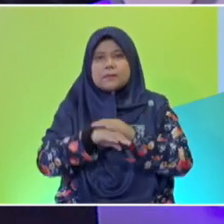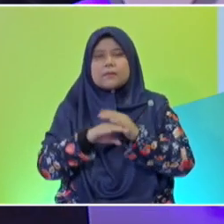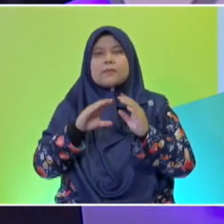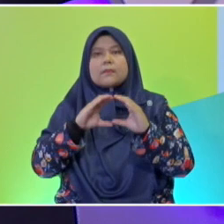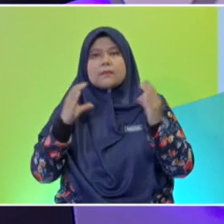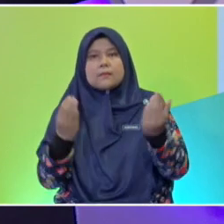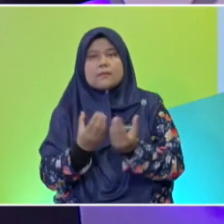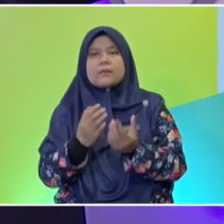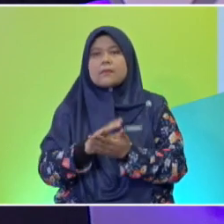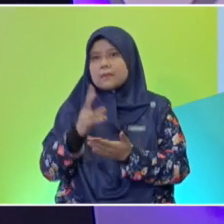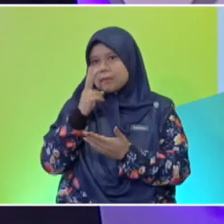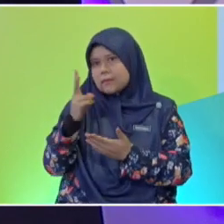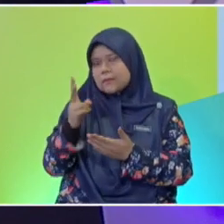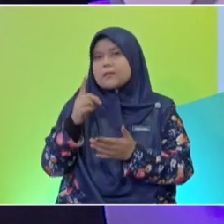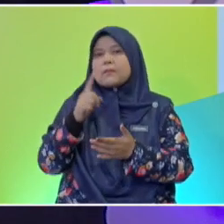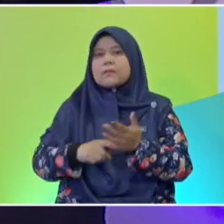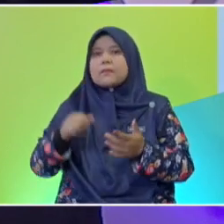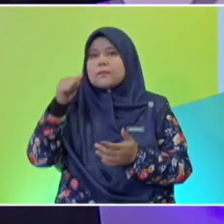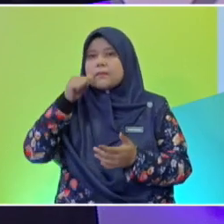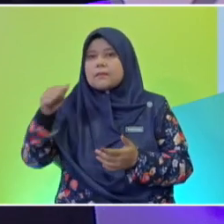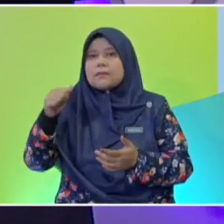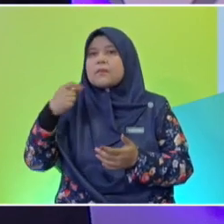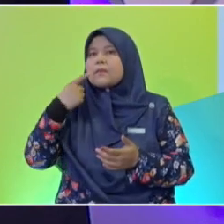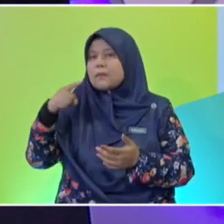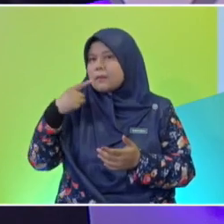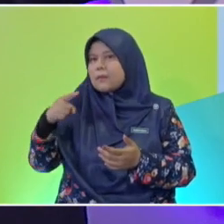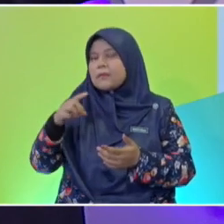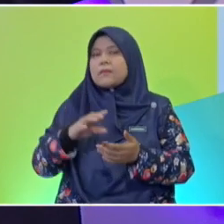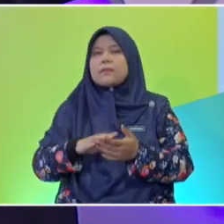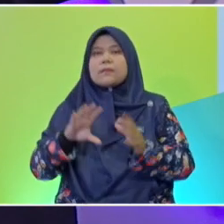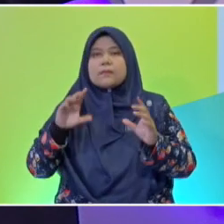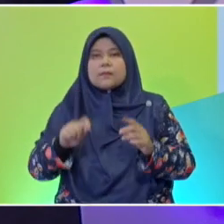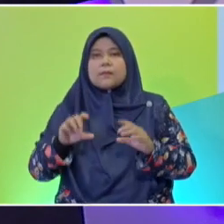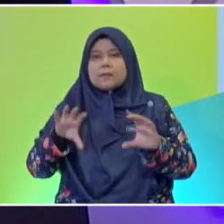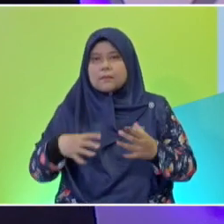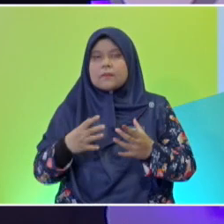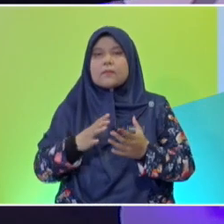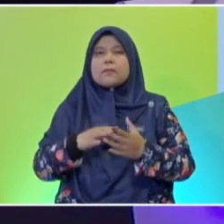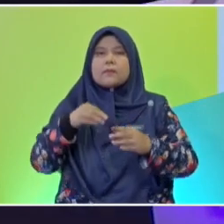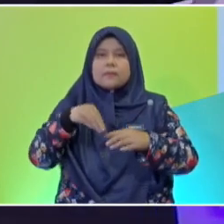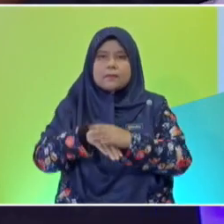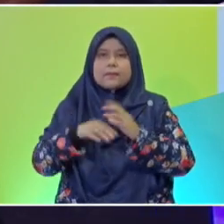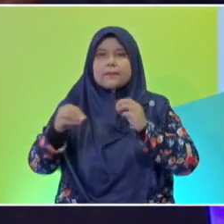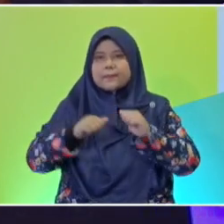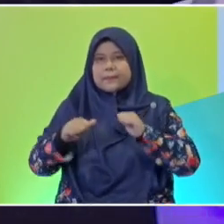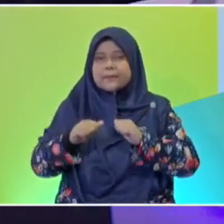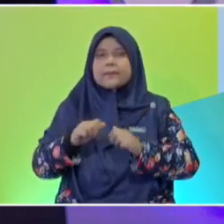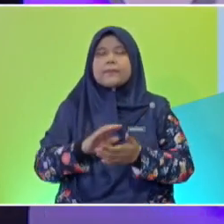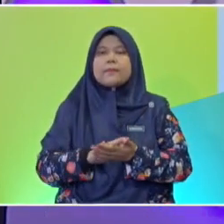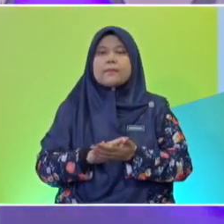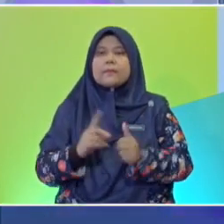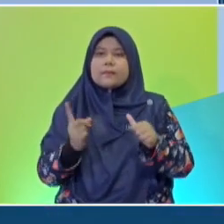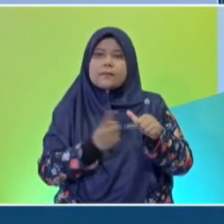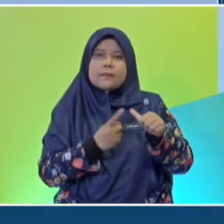kita lihat dulu apakah arahan yang perlu dilakukan dalam ini Oke yang